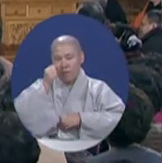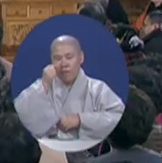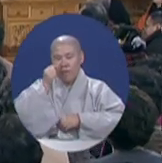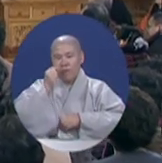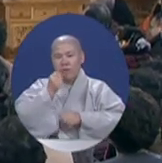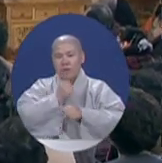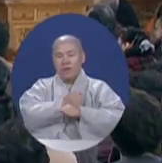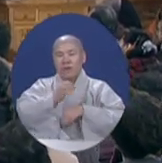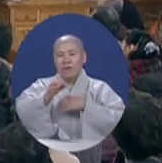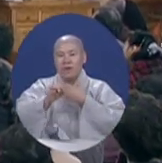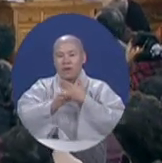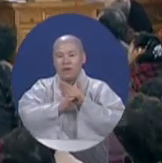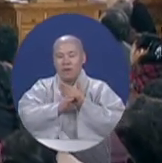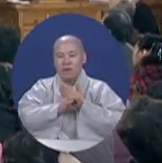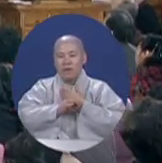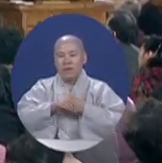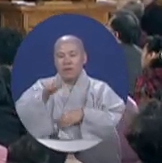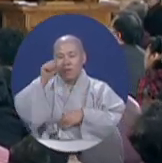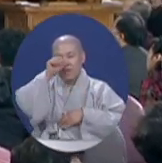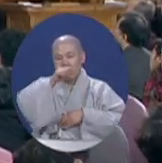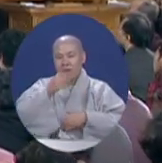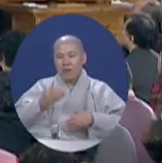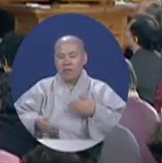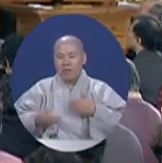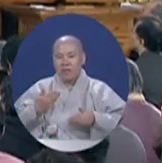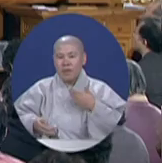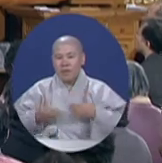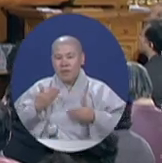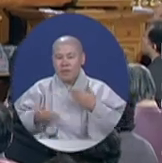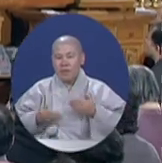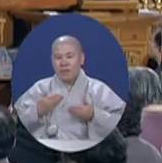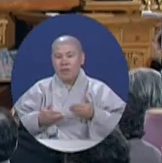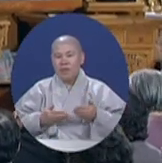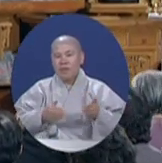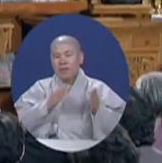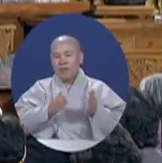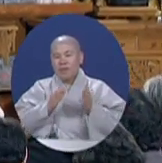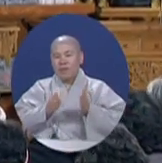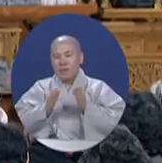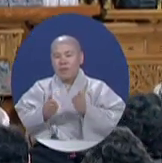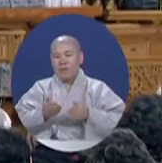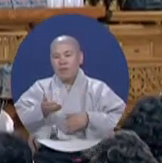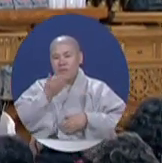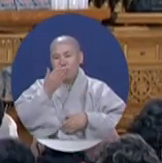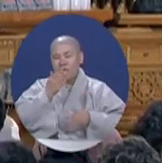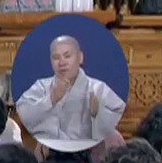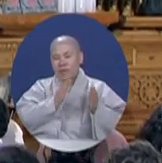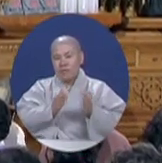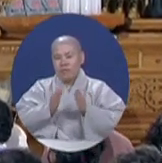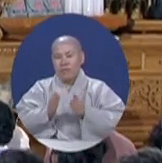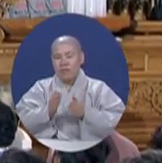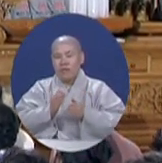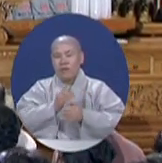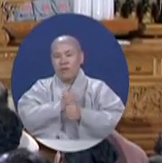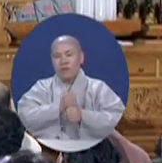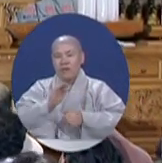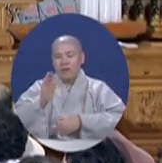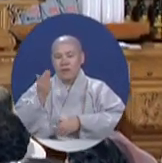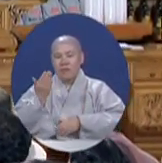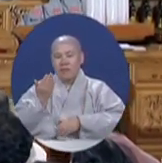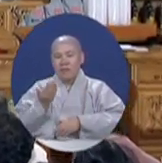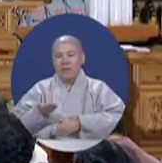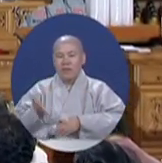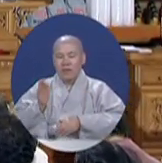양식이 떨어지면 그냥 바쁘게 이걸 주선해서 양식을 준비하지 않습니까? 그렇지만